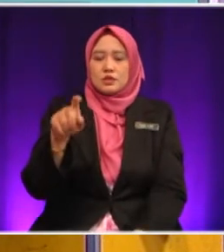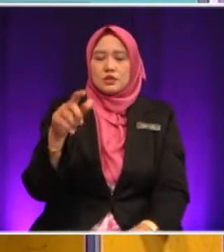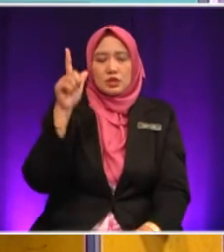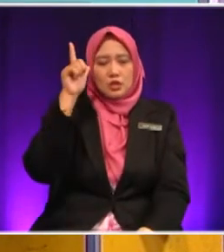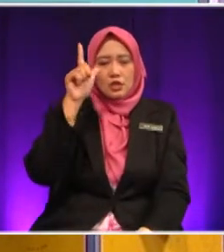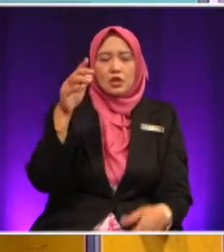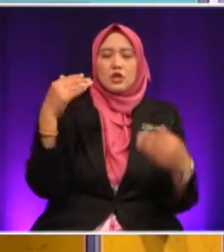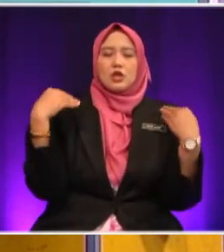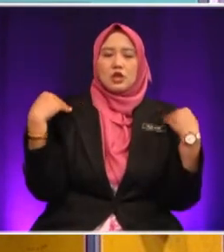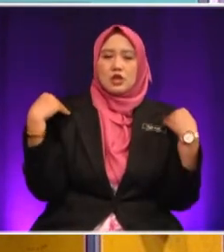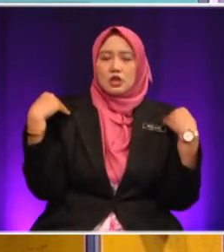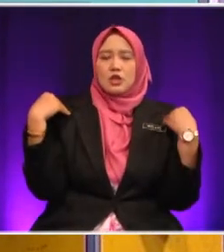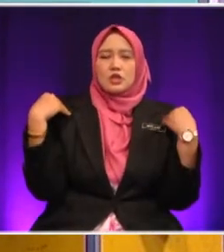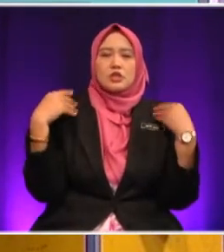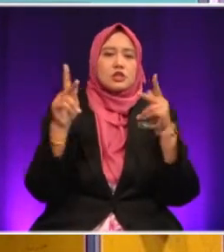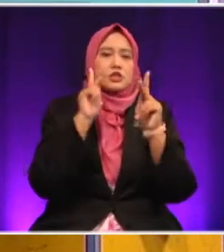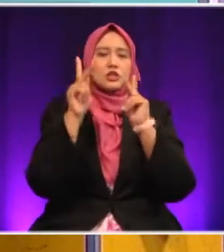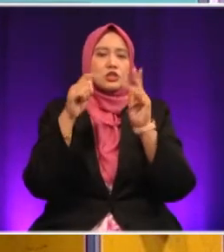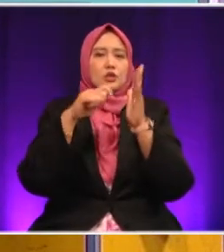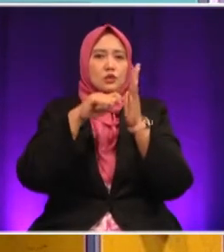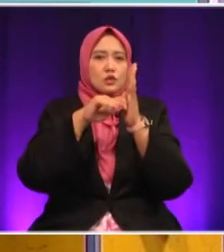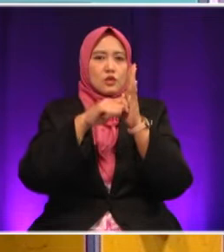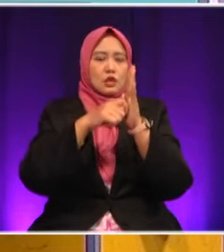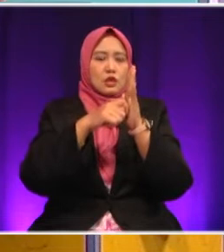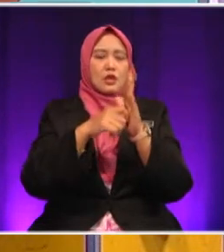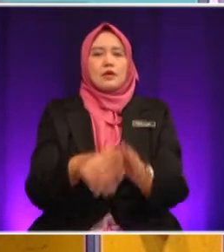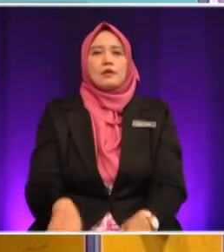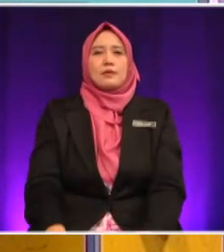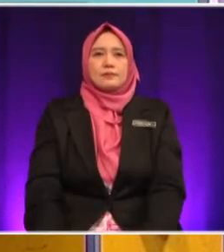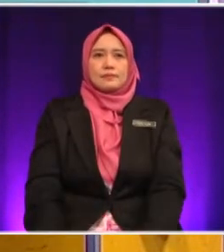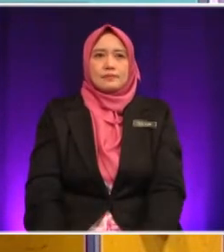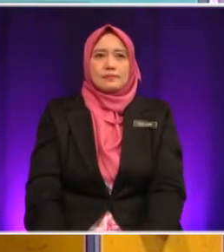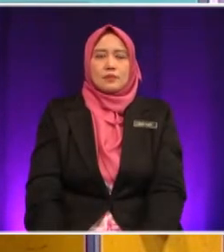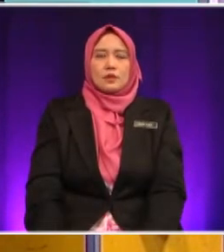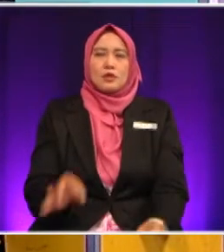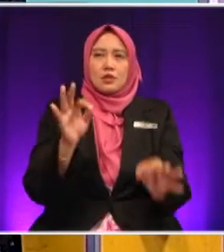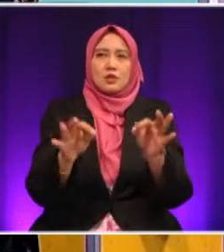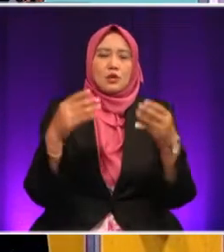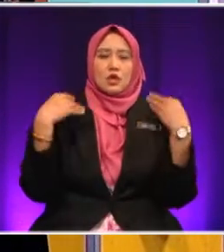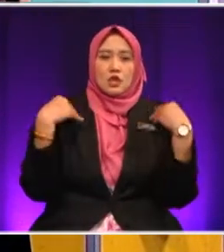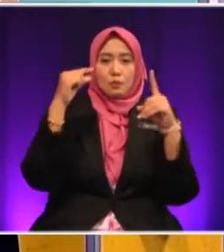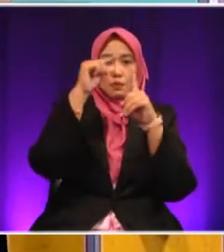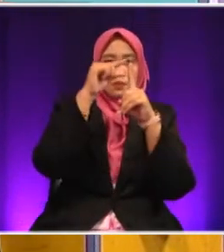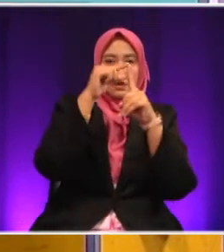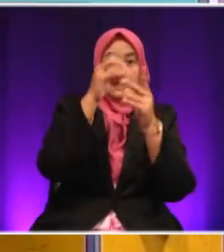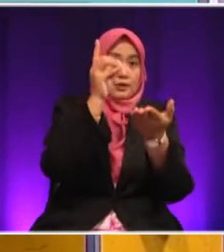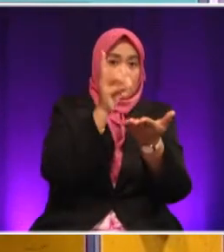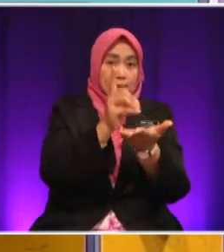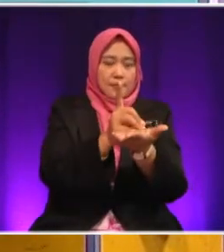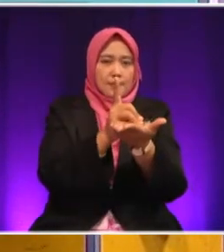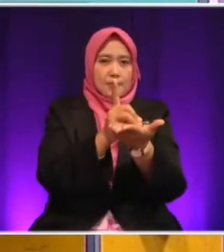pangkalan data bila dibangun pengolah data tuh pangkalan data lah kalau pengecer konfito dia membangunkan juga